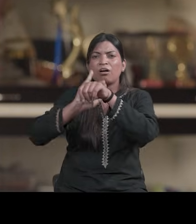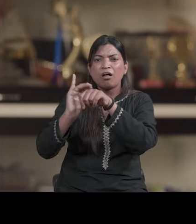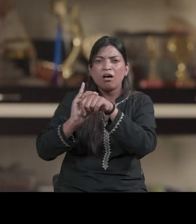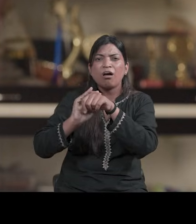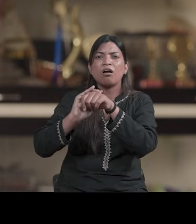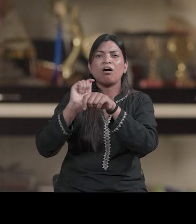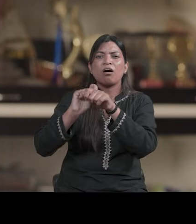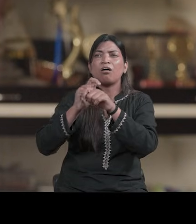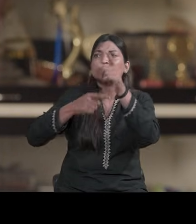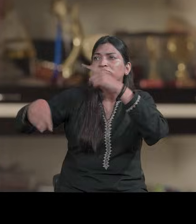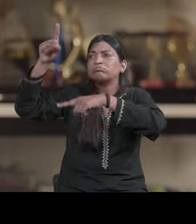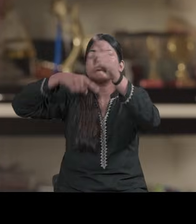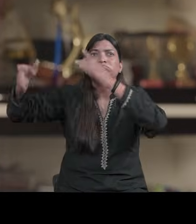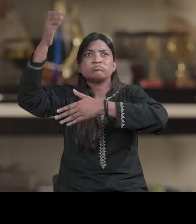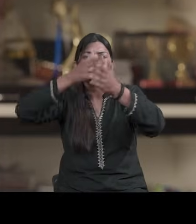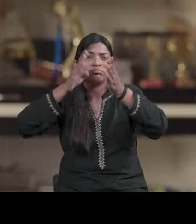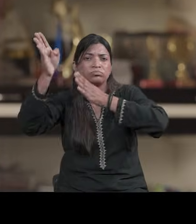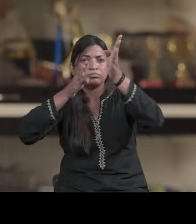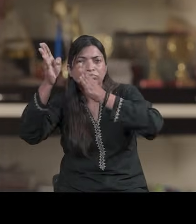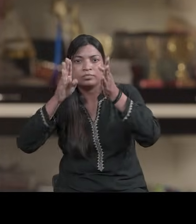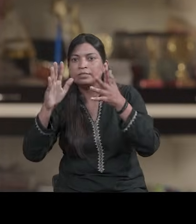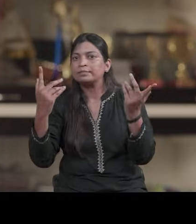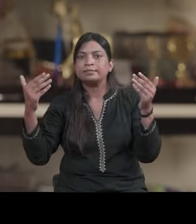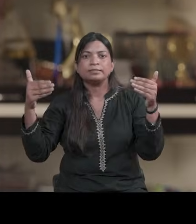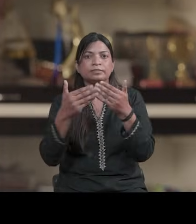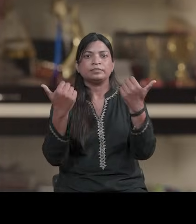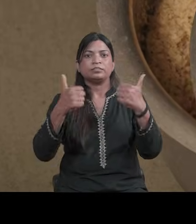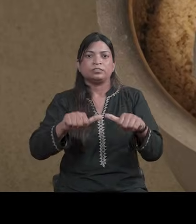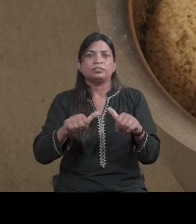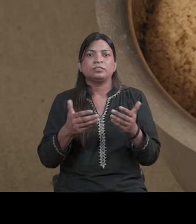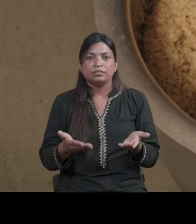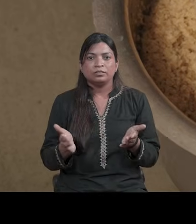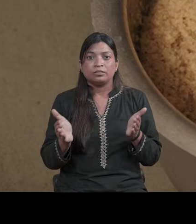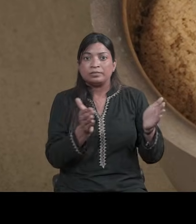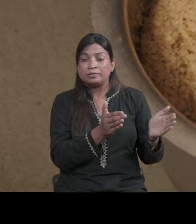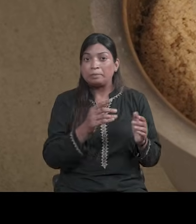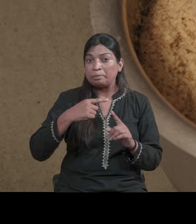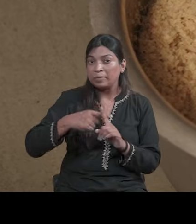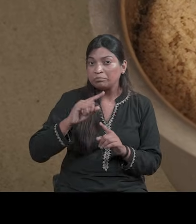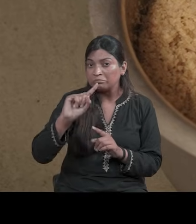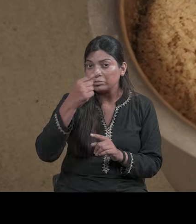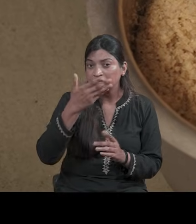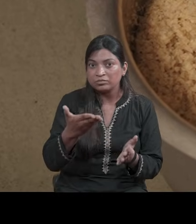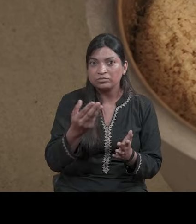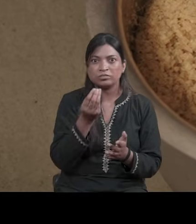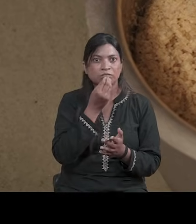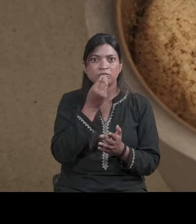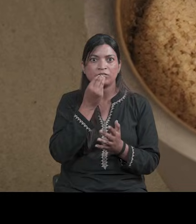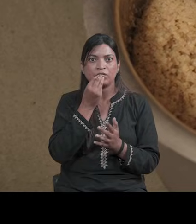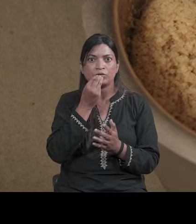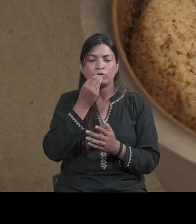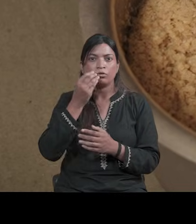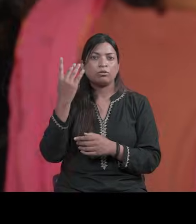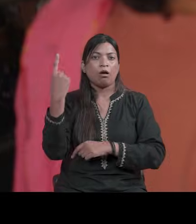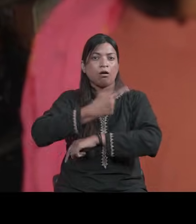में हमको यहाँ पे बहुत चीज़ों की ज़रूरत रहती है। एक तो सबसे पहला ये कि आपको ग्रॉसरी, मतलब खाना बनना है, अगर आपका 4 बार रोज़